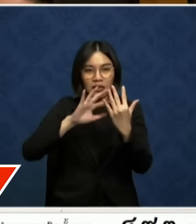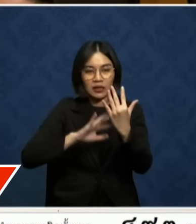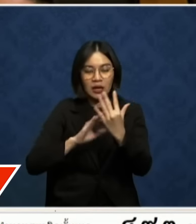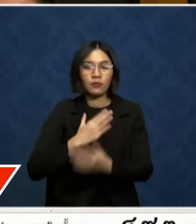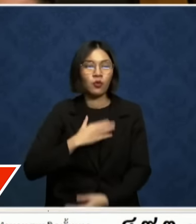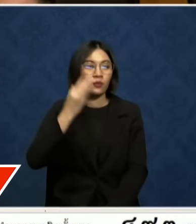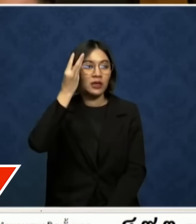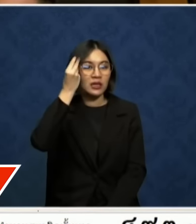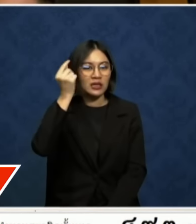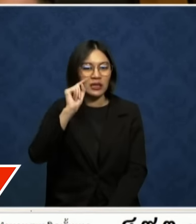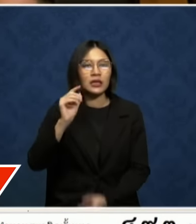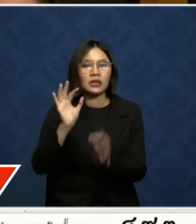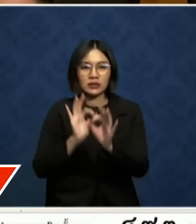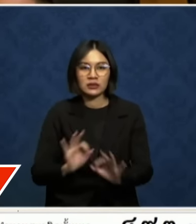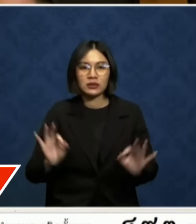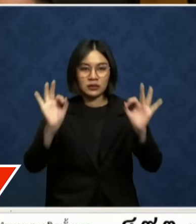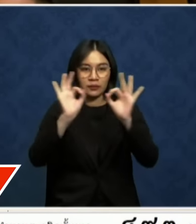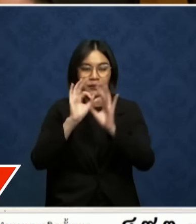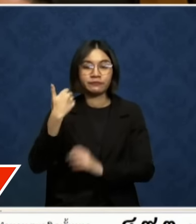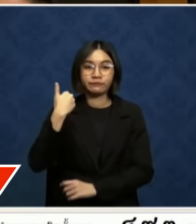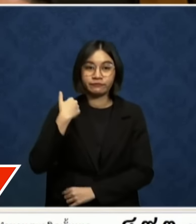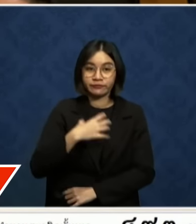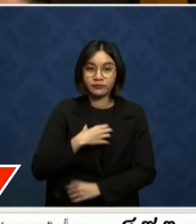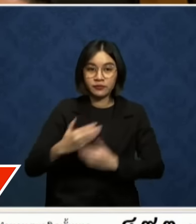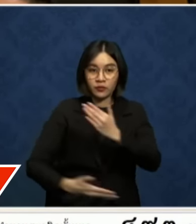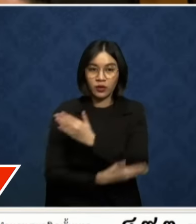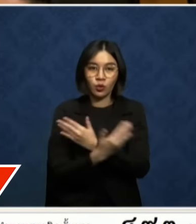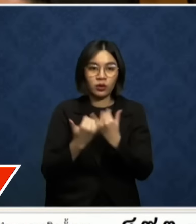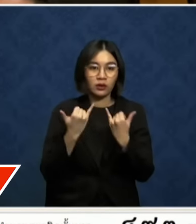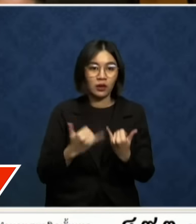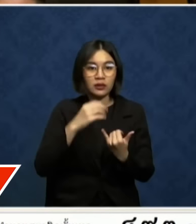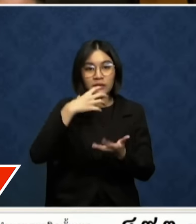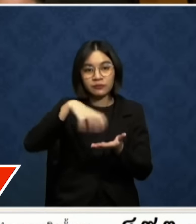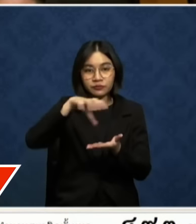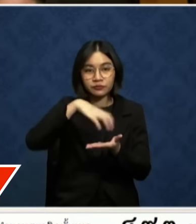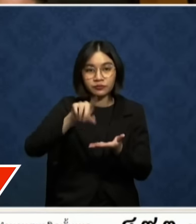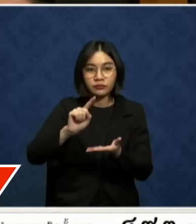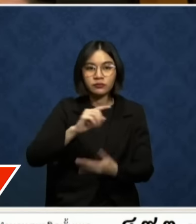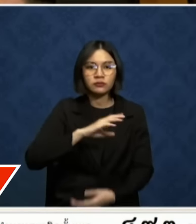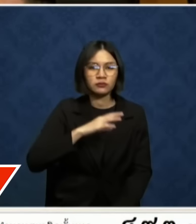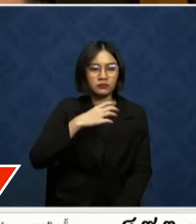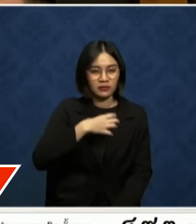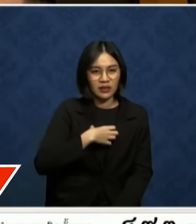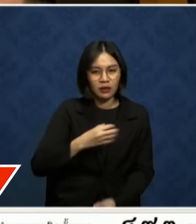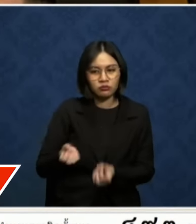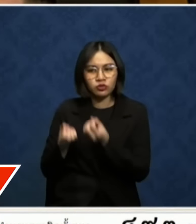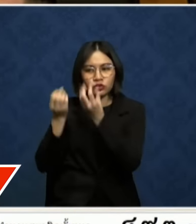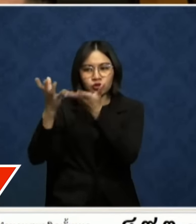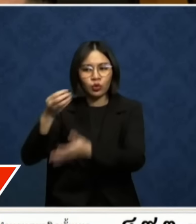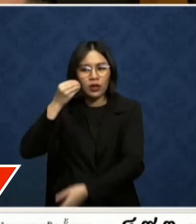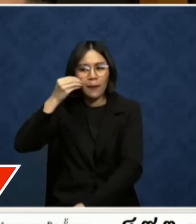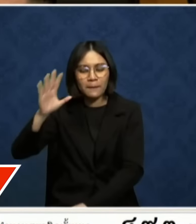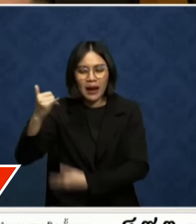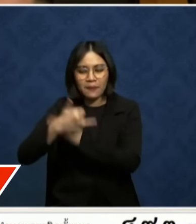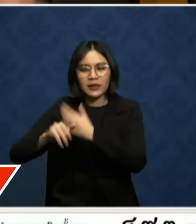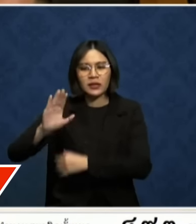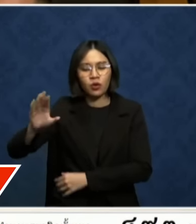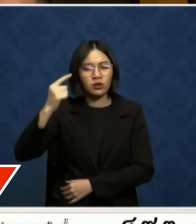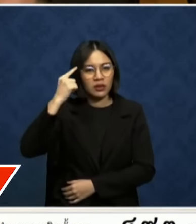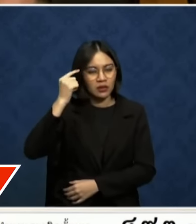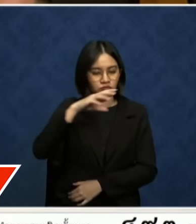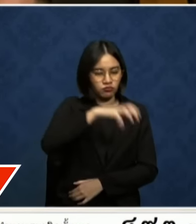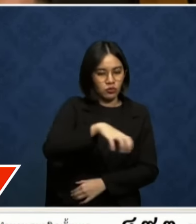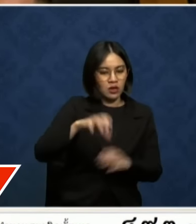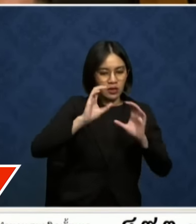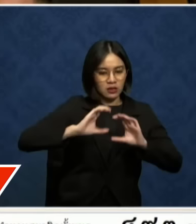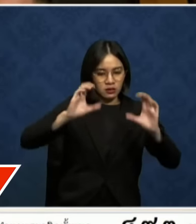มคิดว่าเรื่องนี้เป็นเรื่องที่สำคัญดังนั้นจึงอยากจะใช้โอกาสนี้ครับในการบอกว่าถ้าเราคิดแต่ว่าเราจะส่งเขากลับไปเนี่ยผมคิดว่าหน่วยงานของรัฐต้องพิจารณ